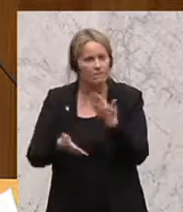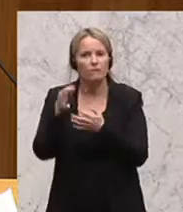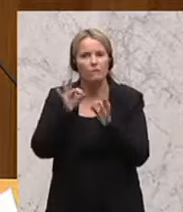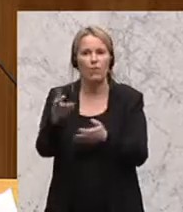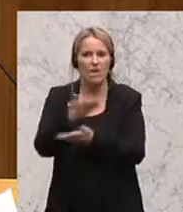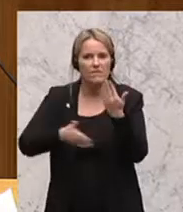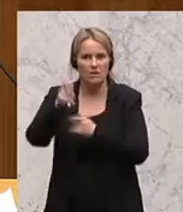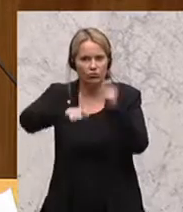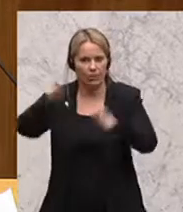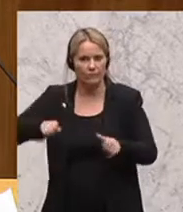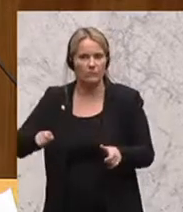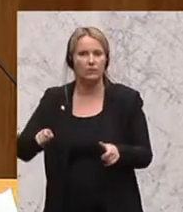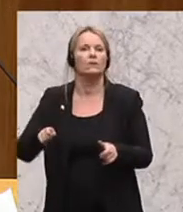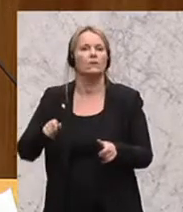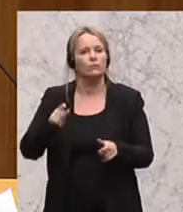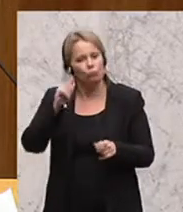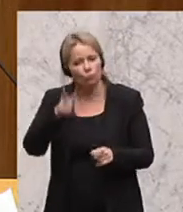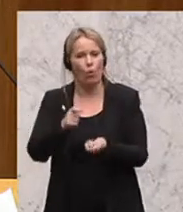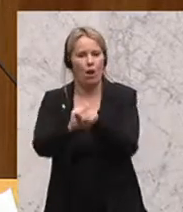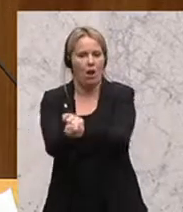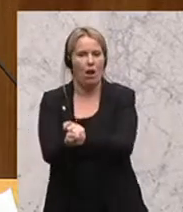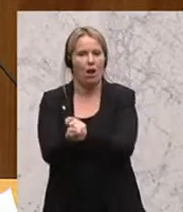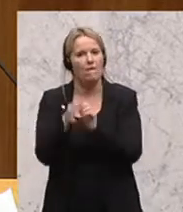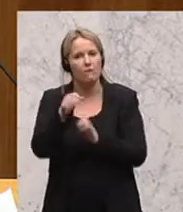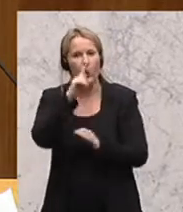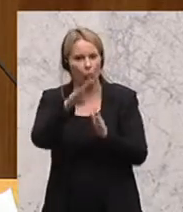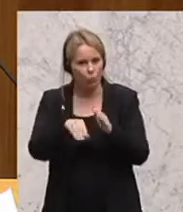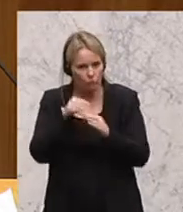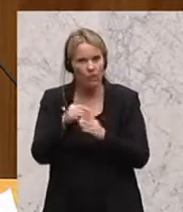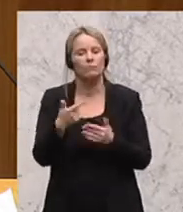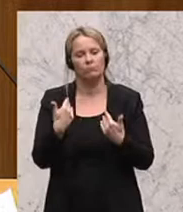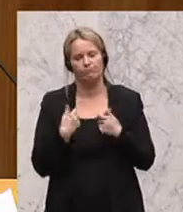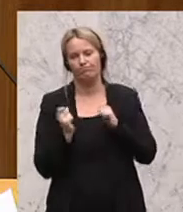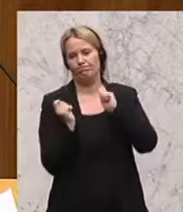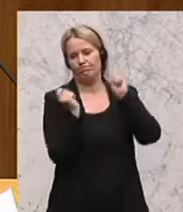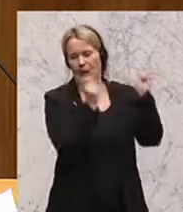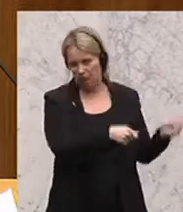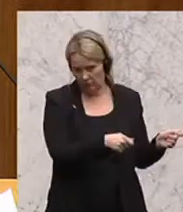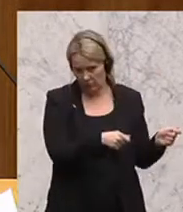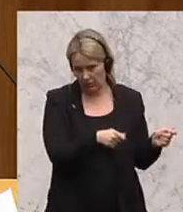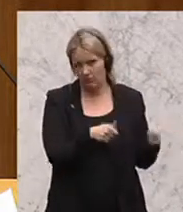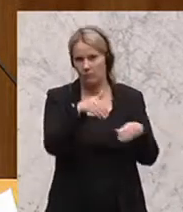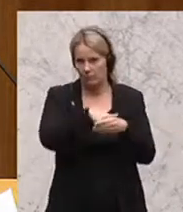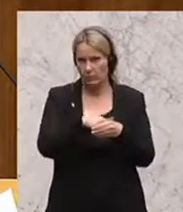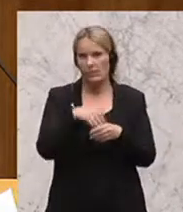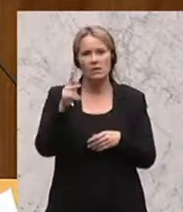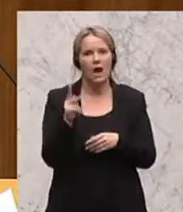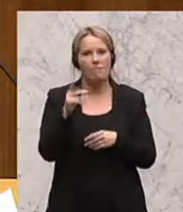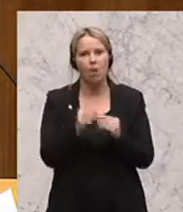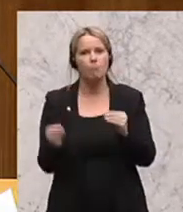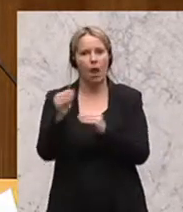für die Wirtschaftstreibenden in Angriff genommen wird, für die Unternehmer einen Entschließungsantrag ein. Es geht hier um die KMU-Umlage